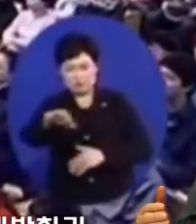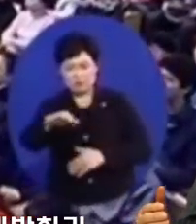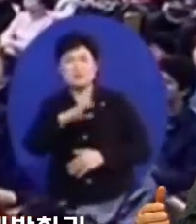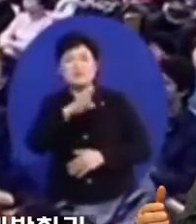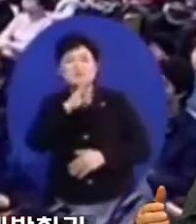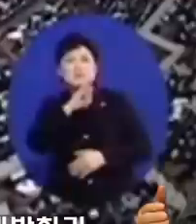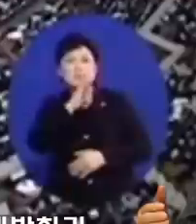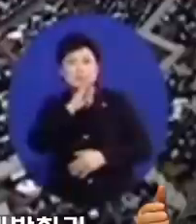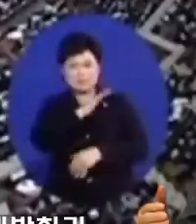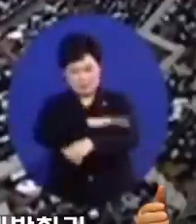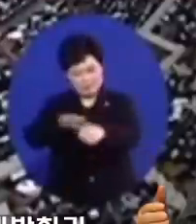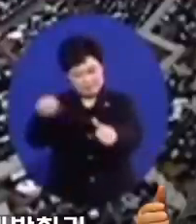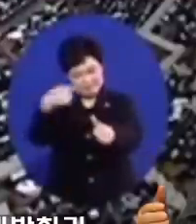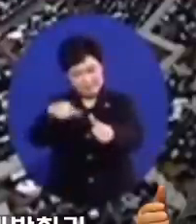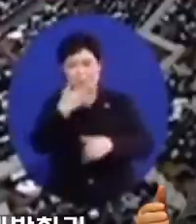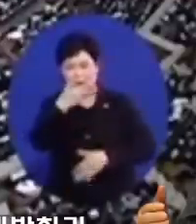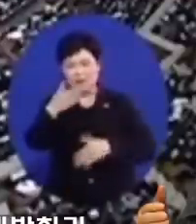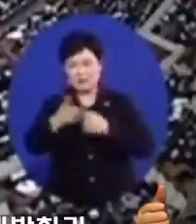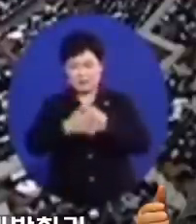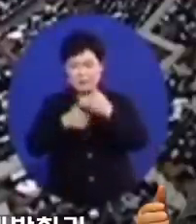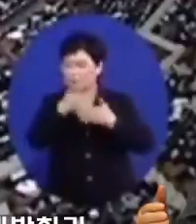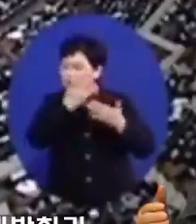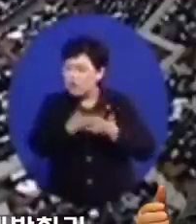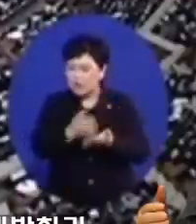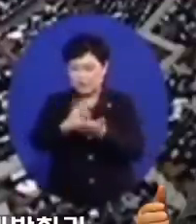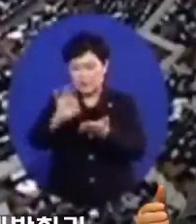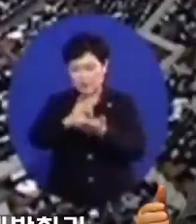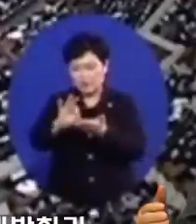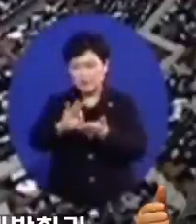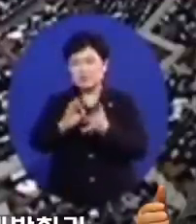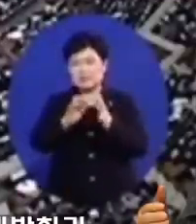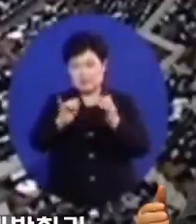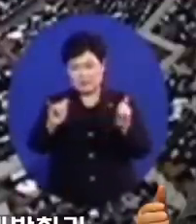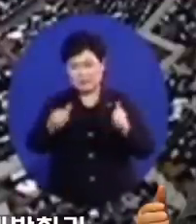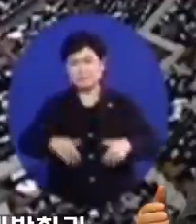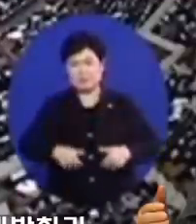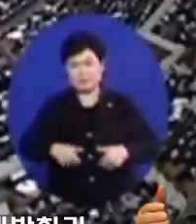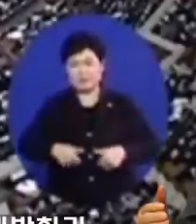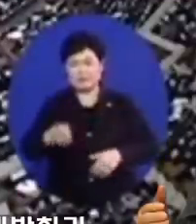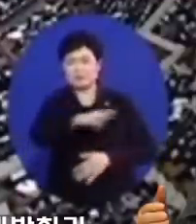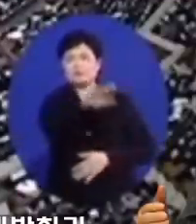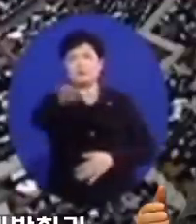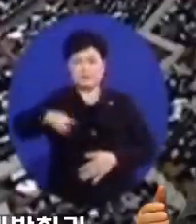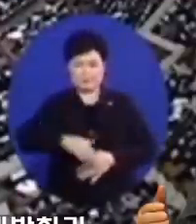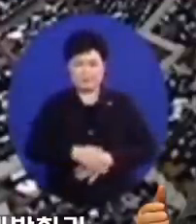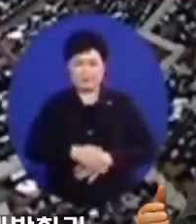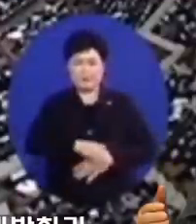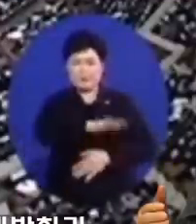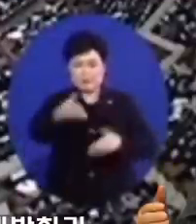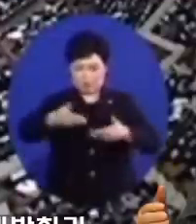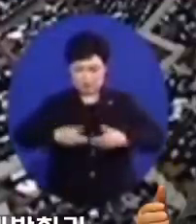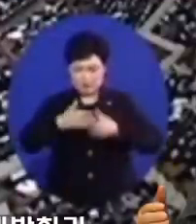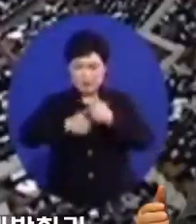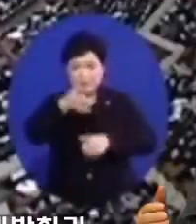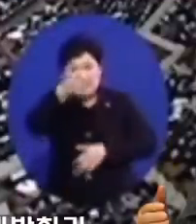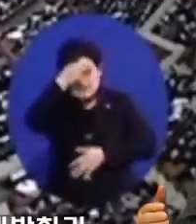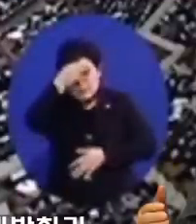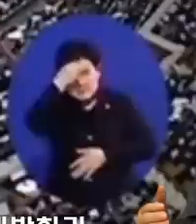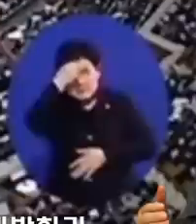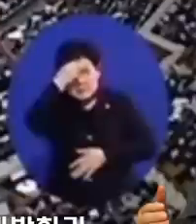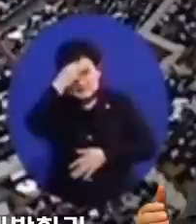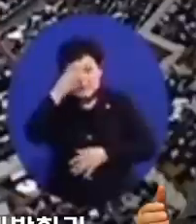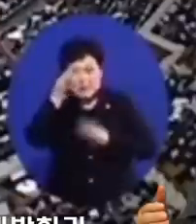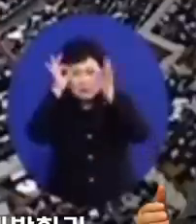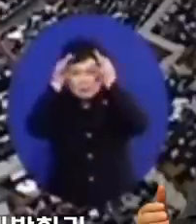그래서 하나님이 귀하게 사용할 수 있는 사람이 되어야 되는 것입니다. 그리고 우리는 우리의 주신 하나님의 재능을